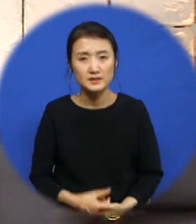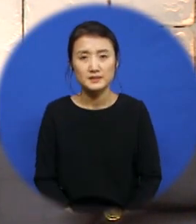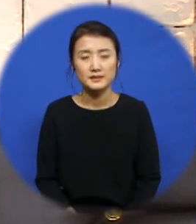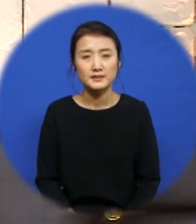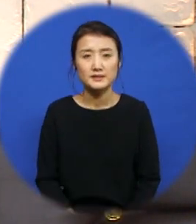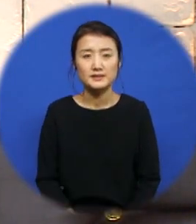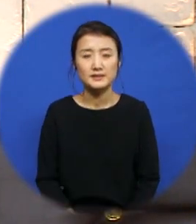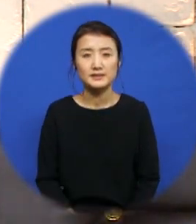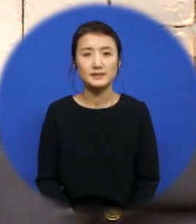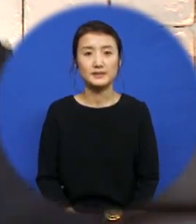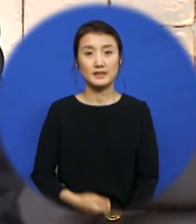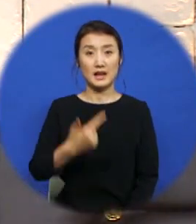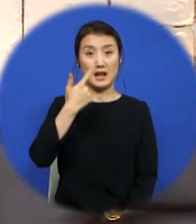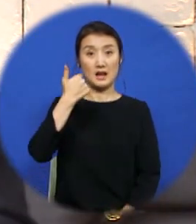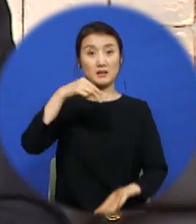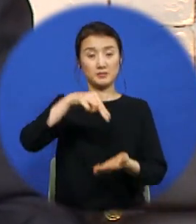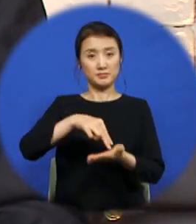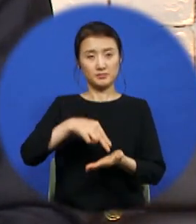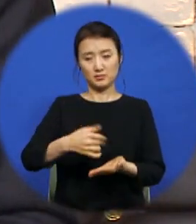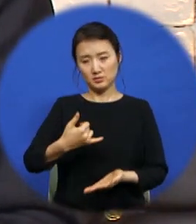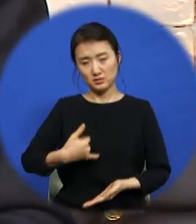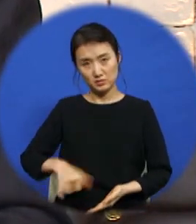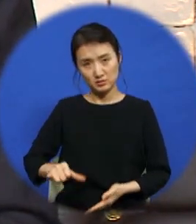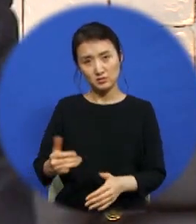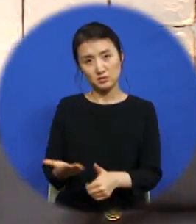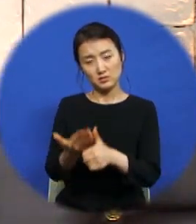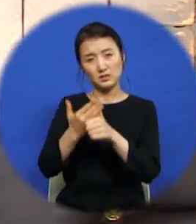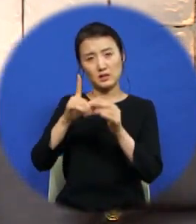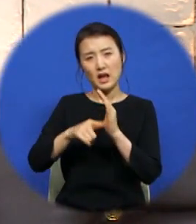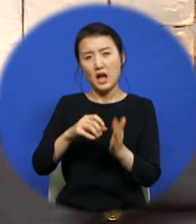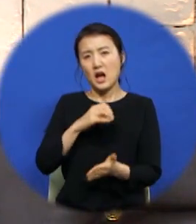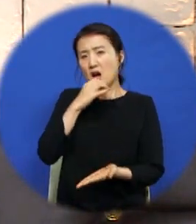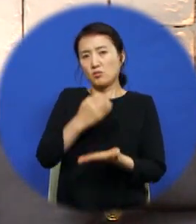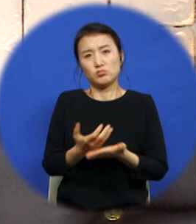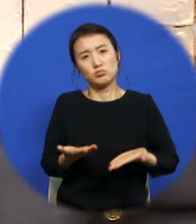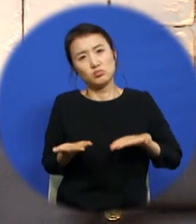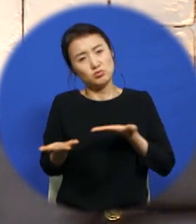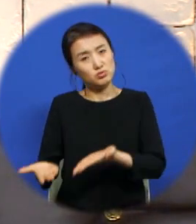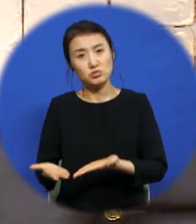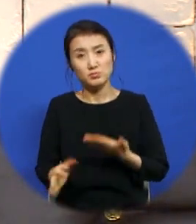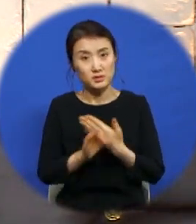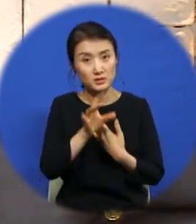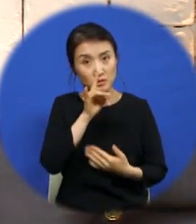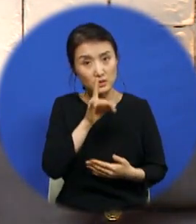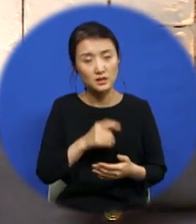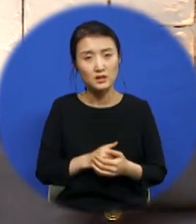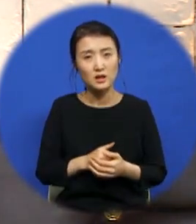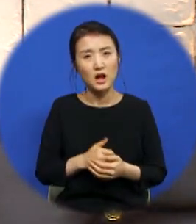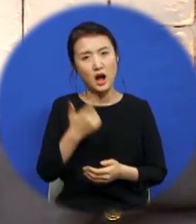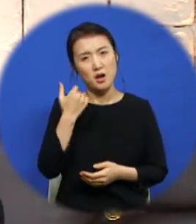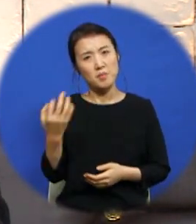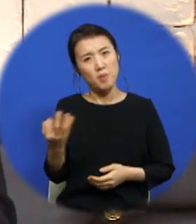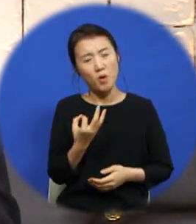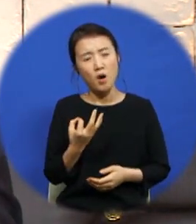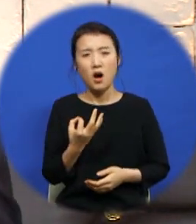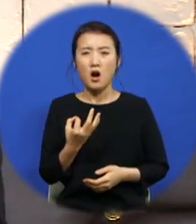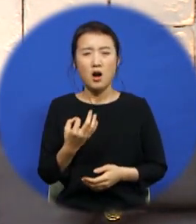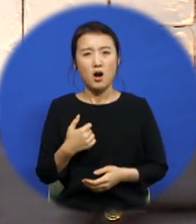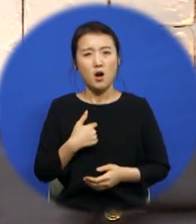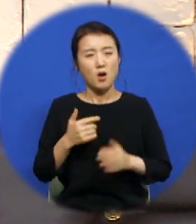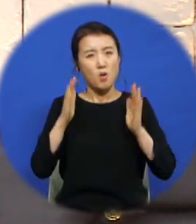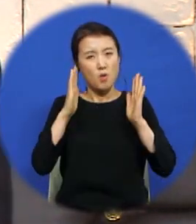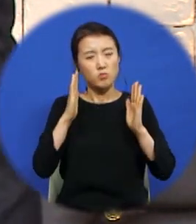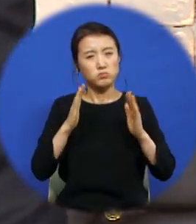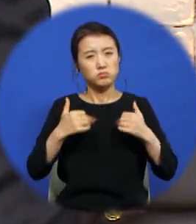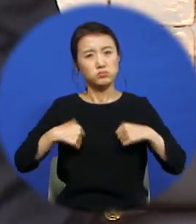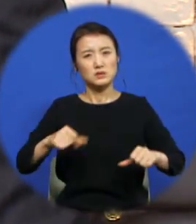어떻게 하면 됩니까 자식은 감동을 시켜 버리면 되잖아요 우리 아버지 보니깐 감동해 가지고 그냥 공부를 안 할 수 없다 이렇게 말이죠 그죠 에